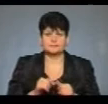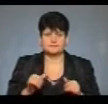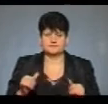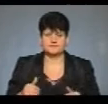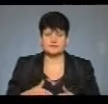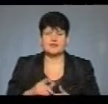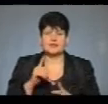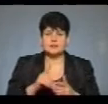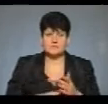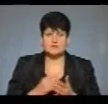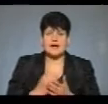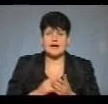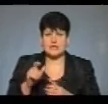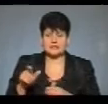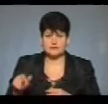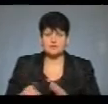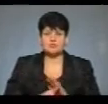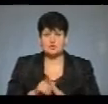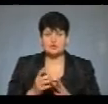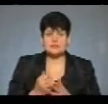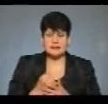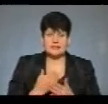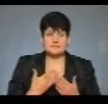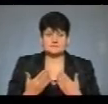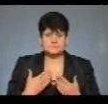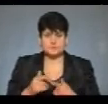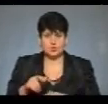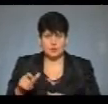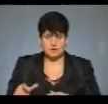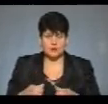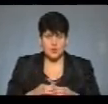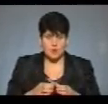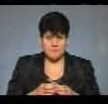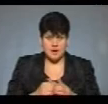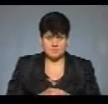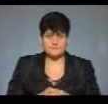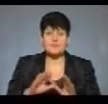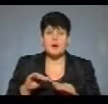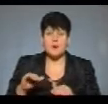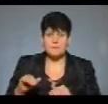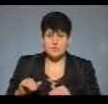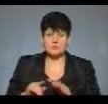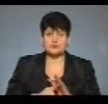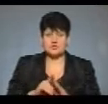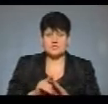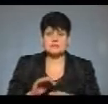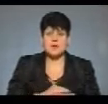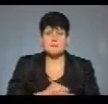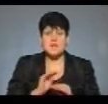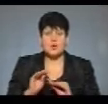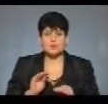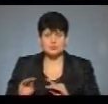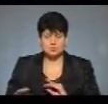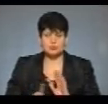Надіємось на кандидата, що він спочатку знайде підхід до людей, до громади, а потім почне з благоустрою,